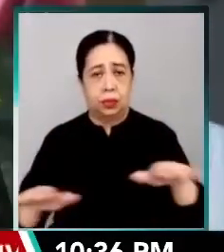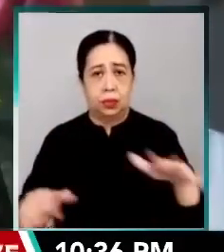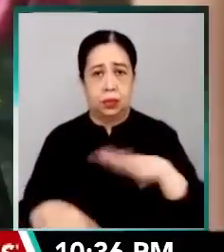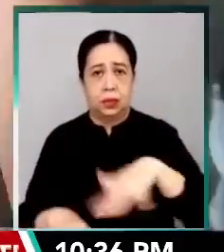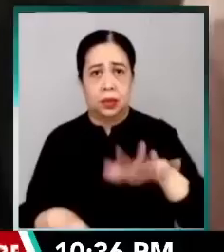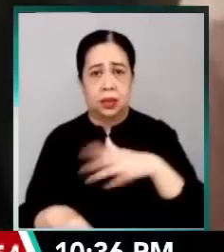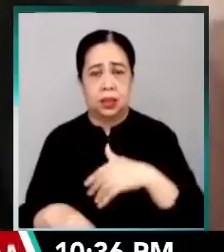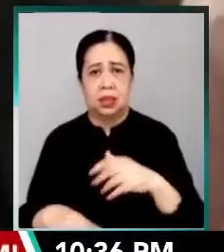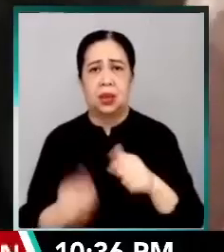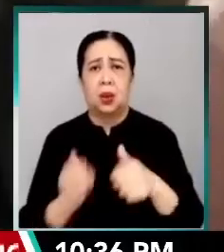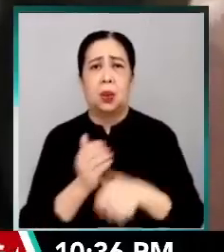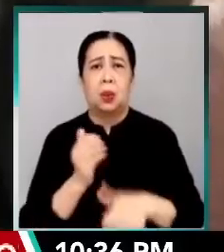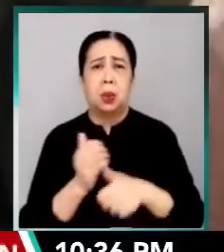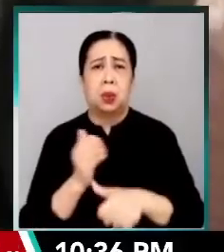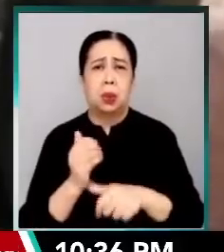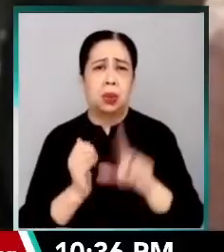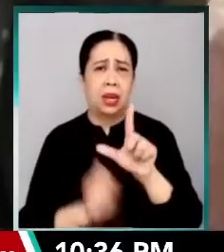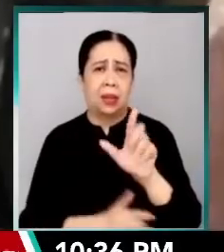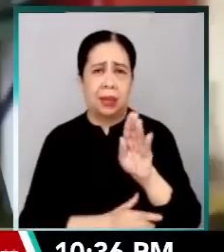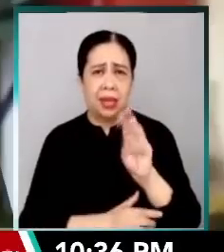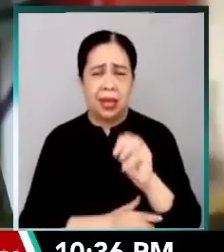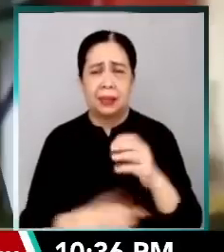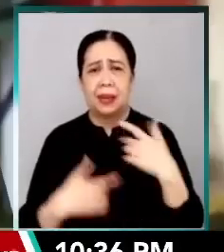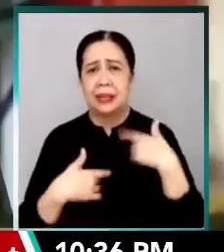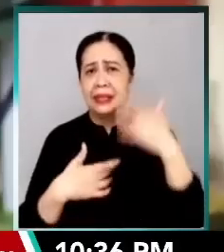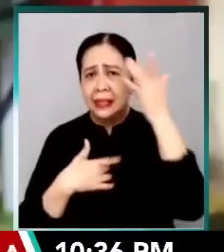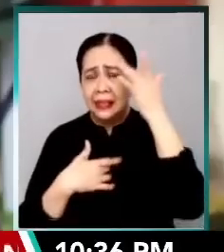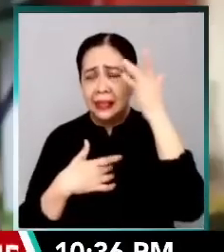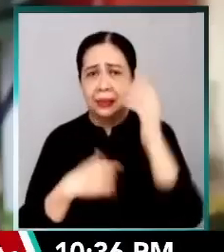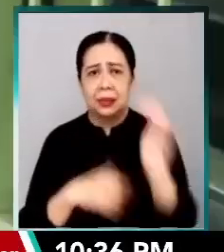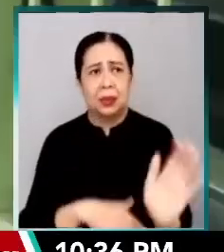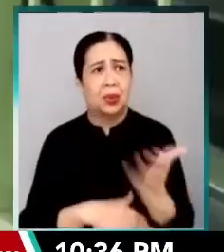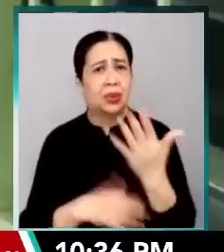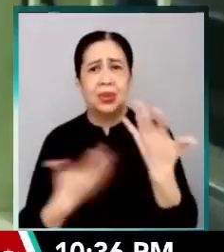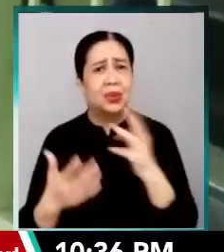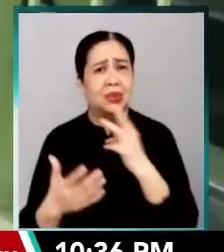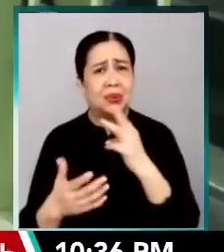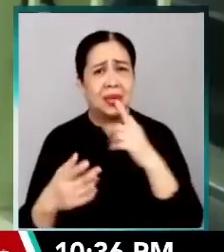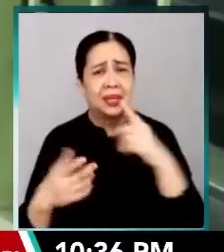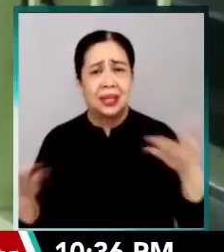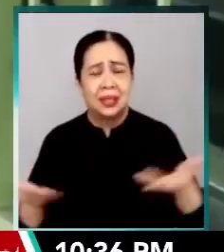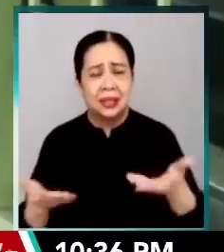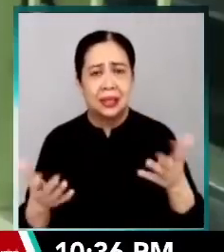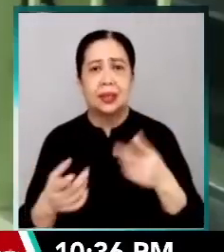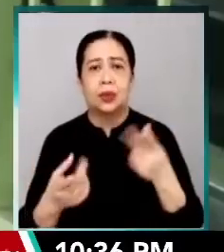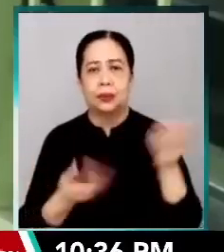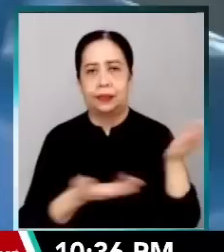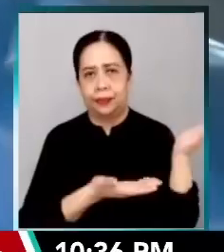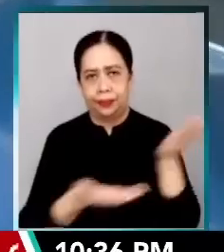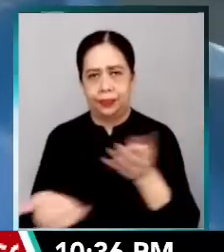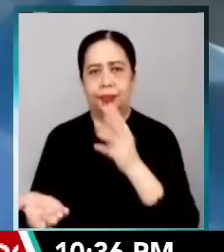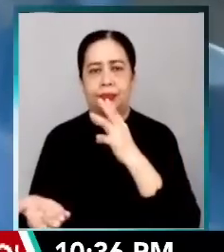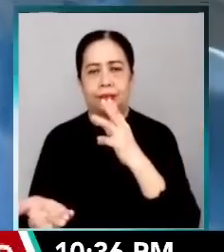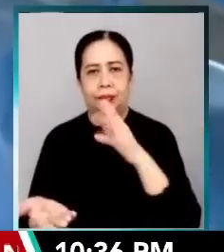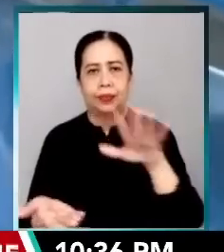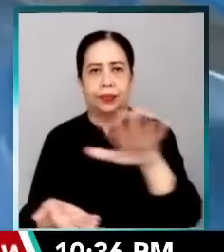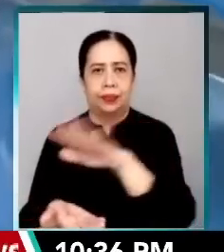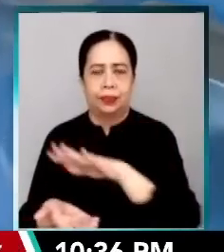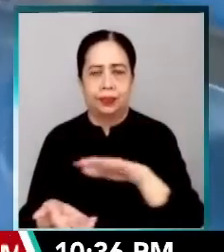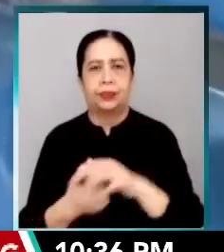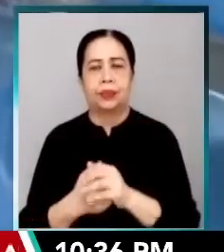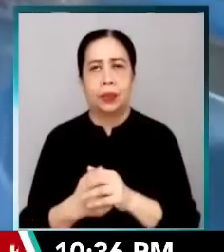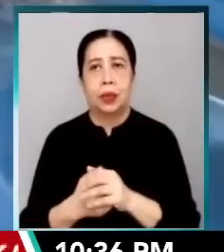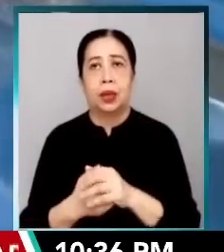LBM na, mga nakakasakit na. Tsaka pag umaga, wala kaming tubig dito. Nagrasyon na ng inuming tubig sa mga evacuation center ang